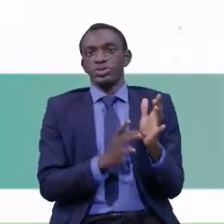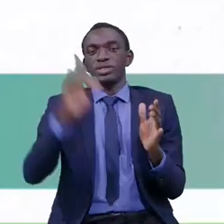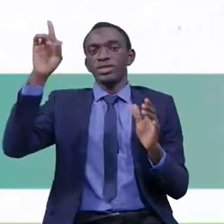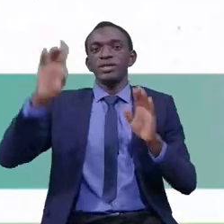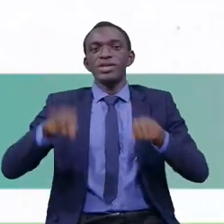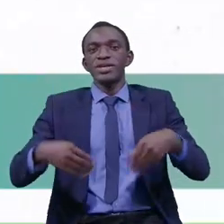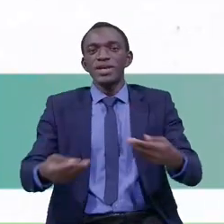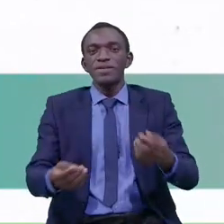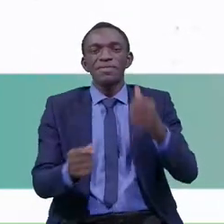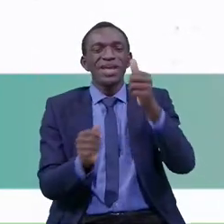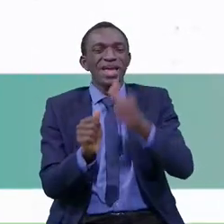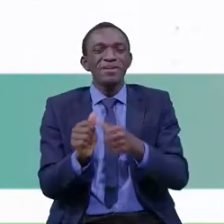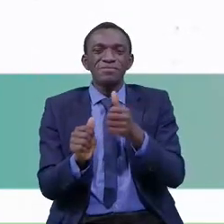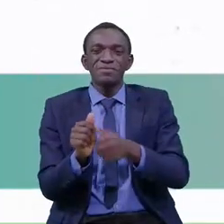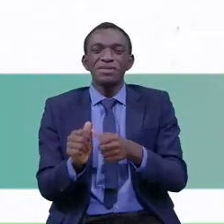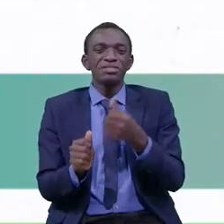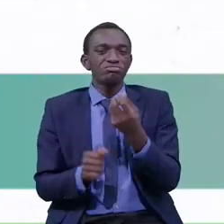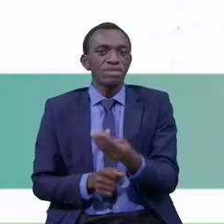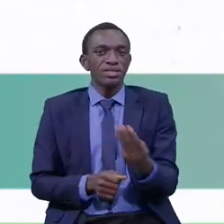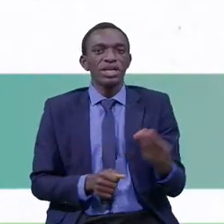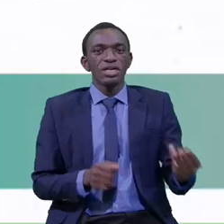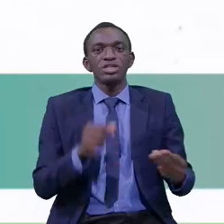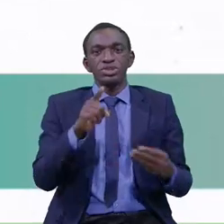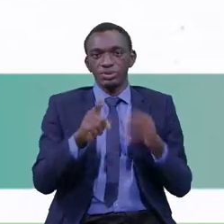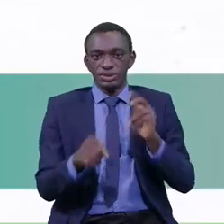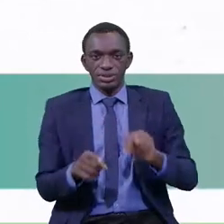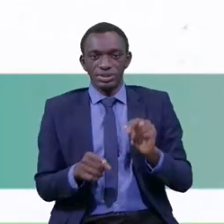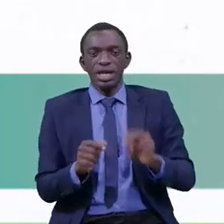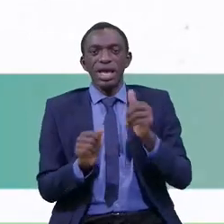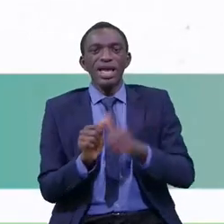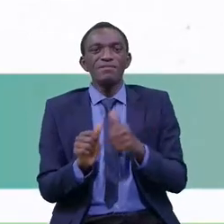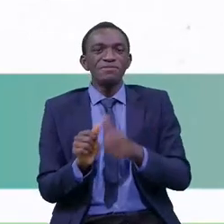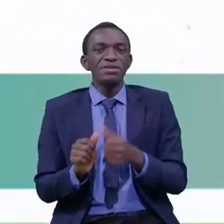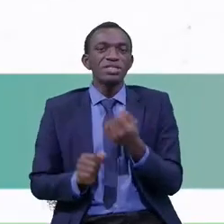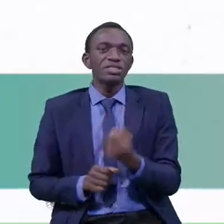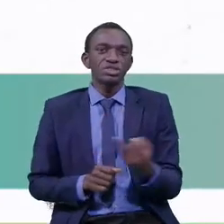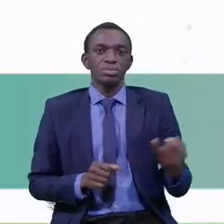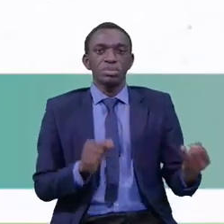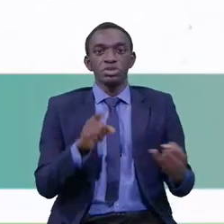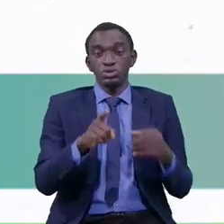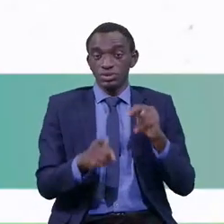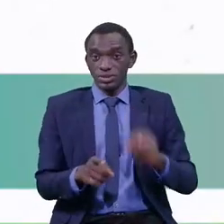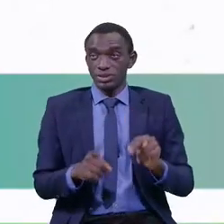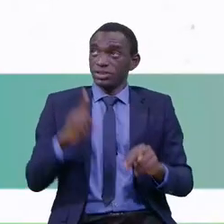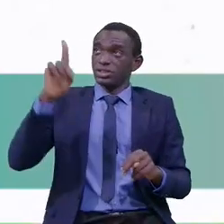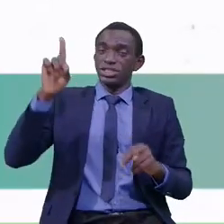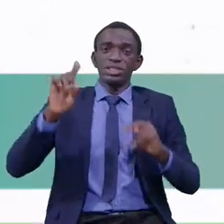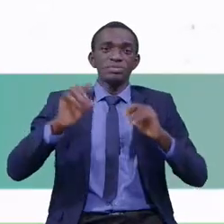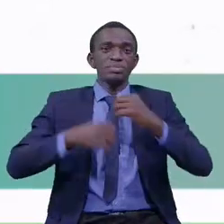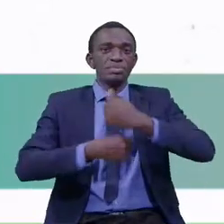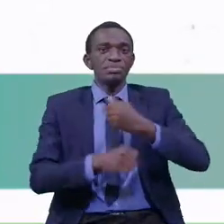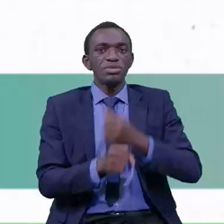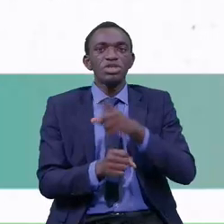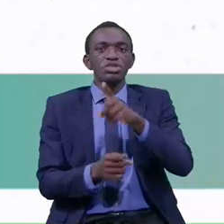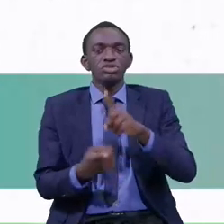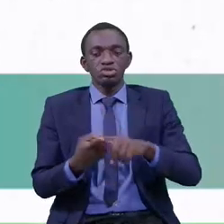Et il donne tout outil dont tu as besoin, tout instrument dont tu as besoin. Et il fait de